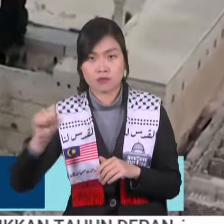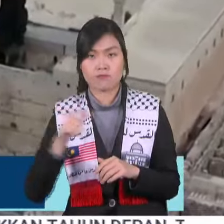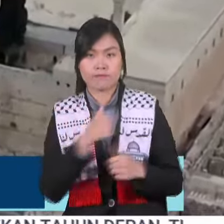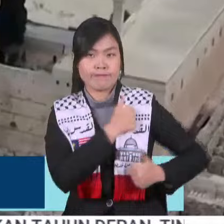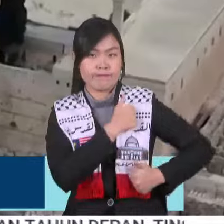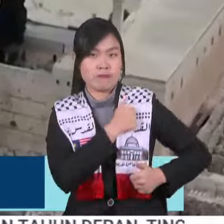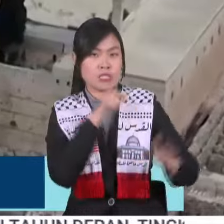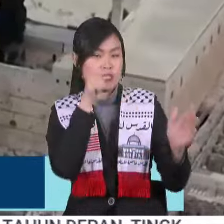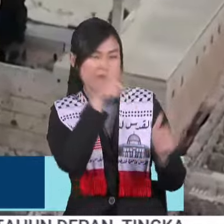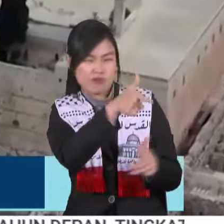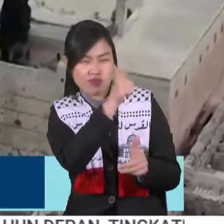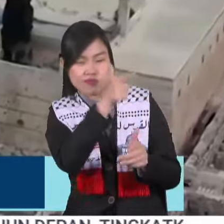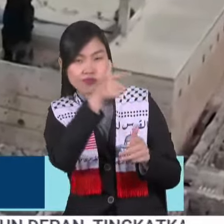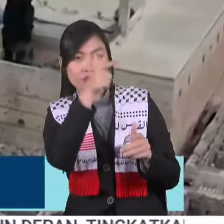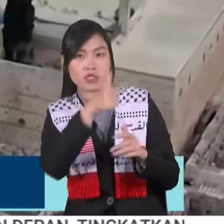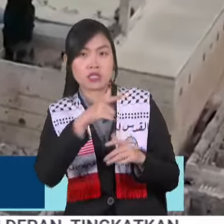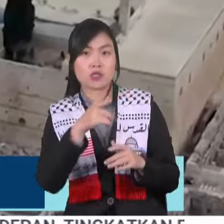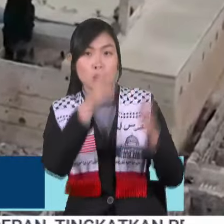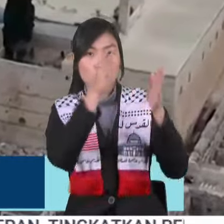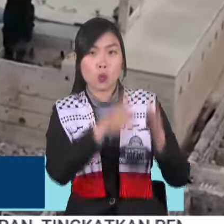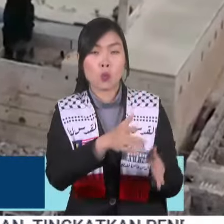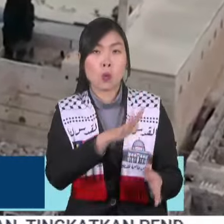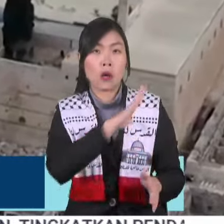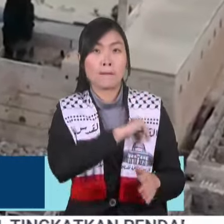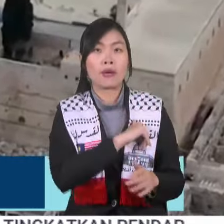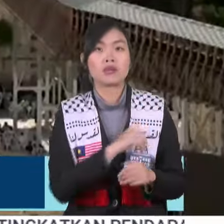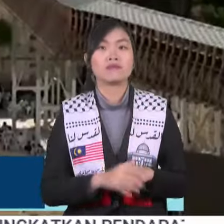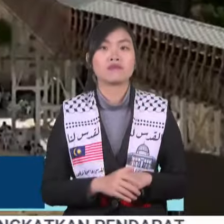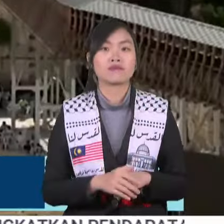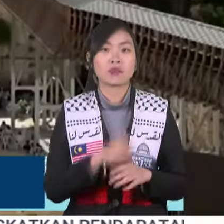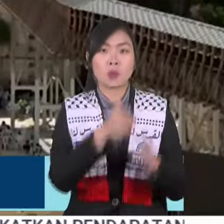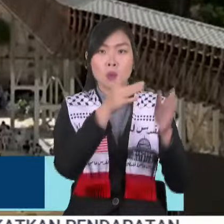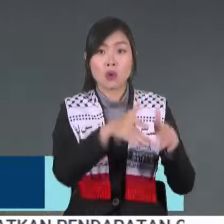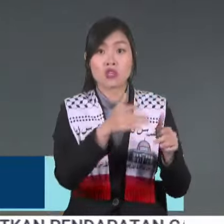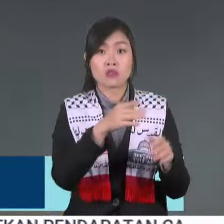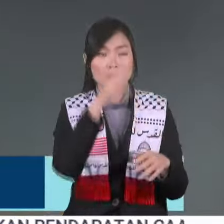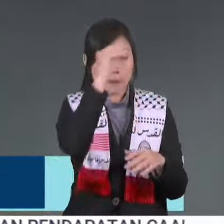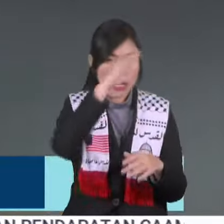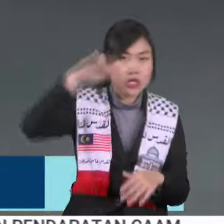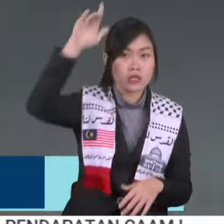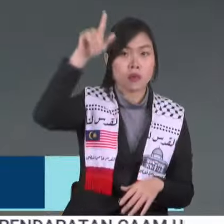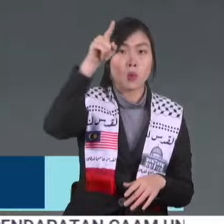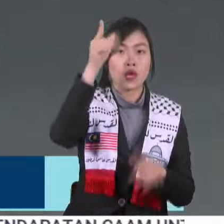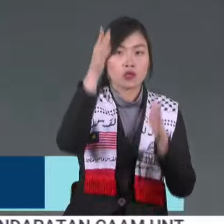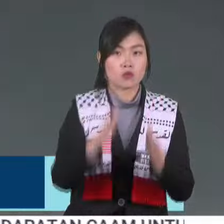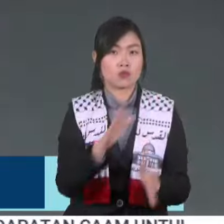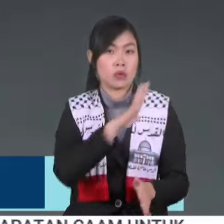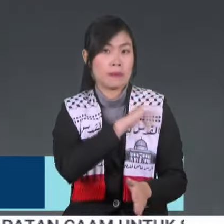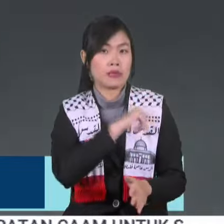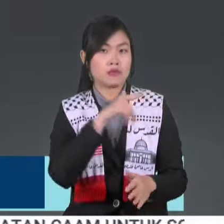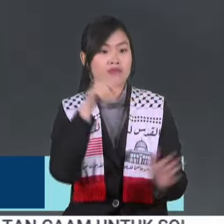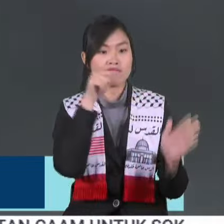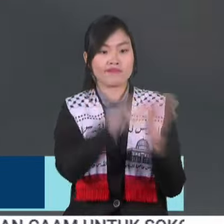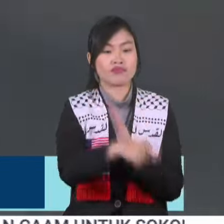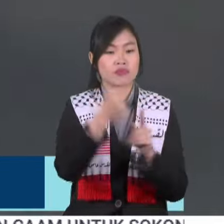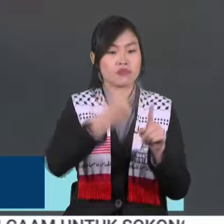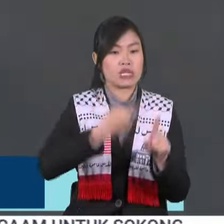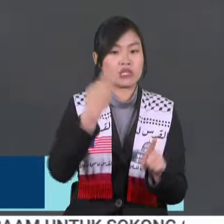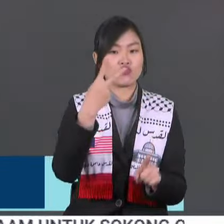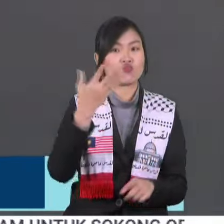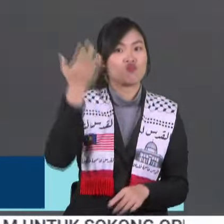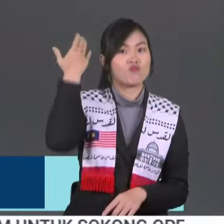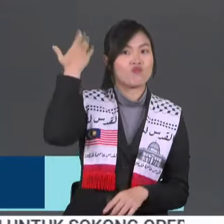di kakinya di kem Kalandia sebelum menahannya. Lelaki itu merupakan abang kepada seorang rakyat Palestin yang dibunuh Februari